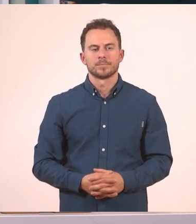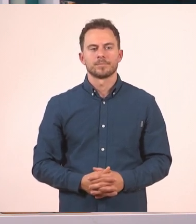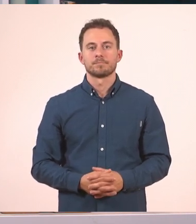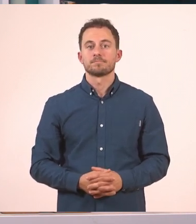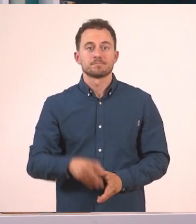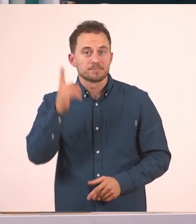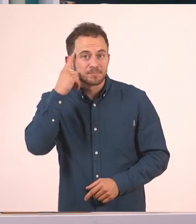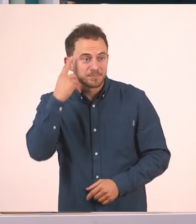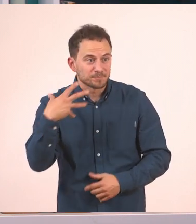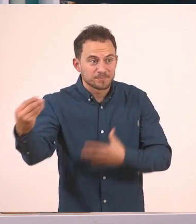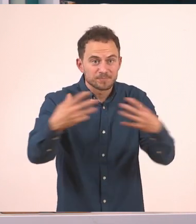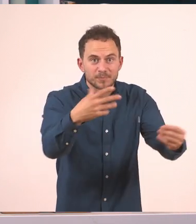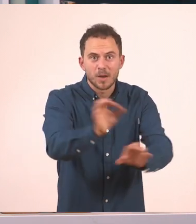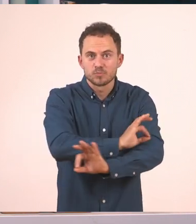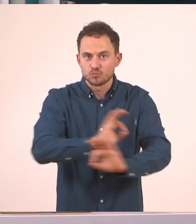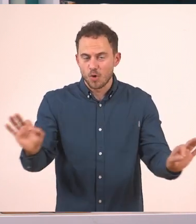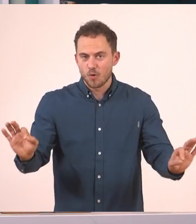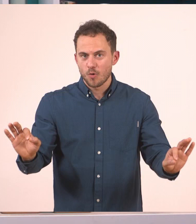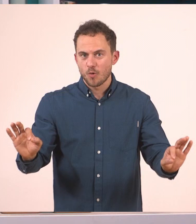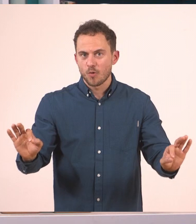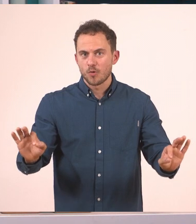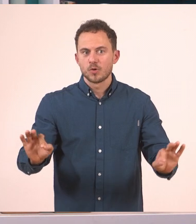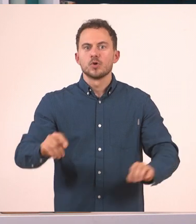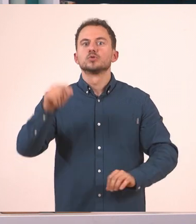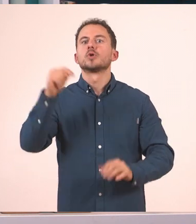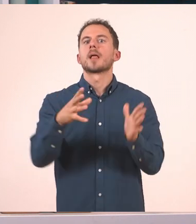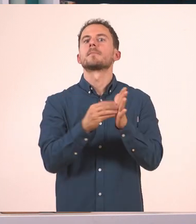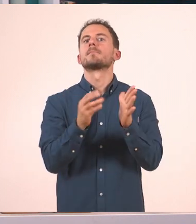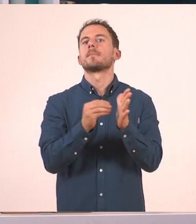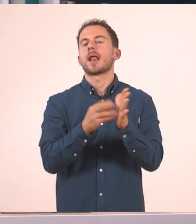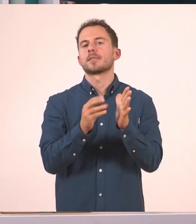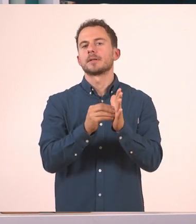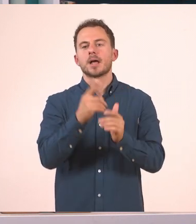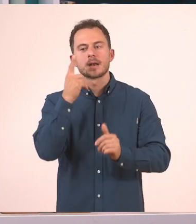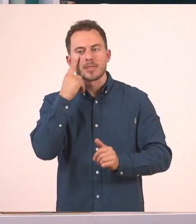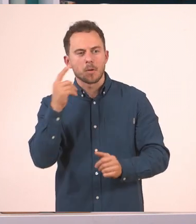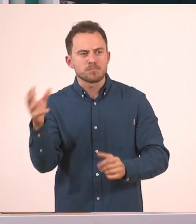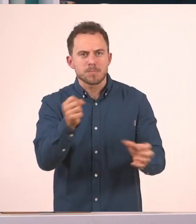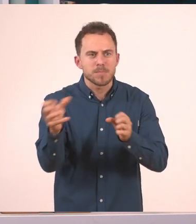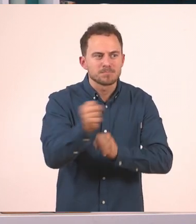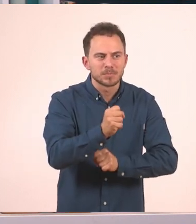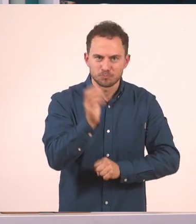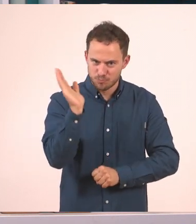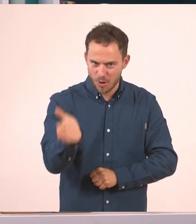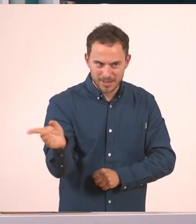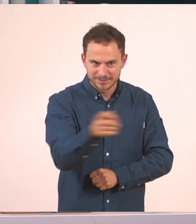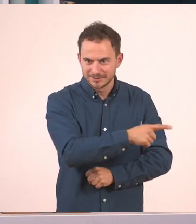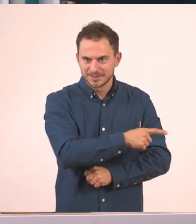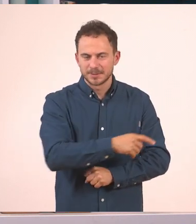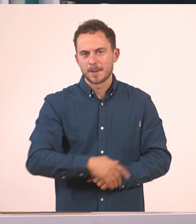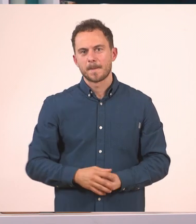Το καταλάβατε? Για να κάνουμε και μερικά παραδείγματα, να δω αν θα τα βρείτε.